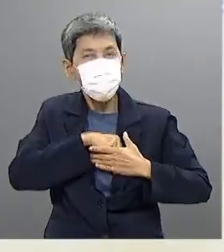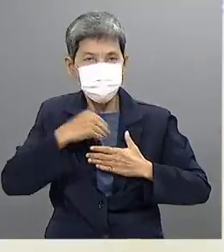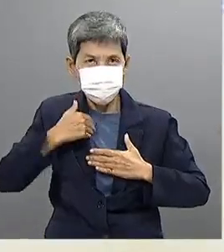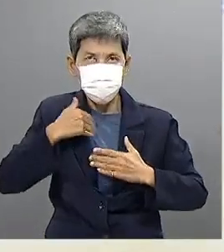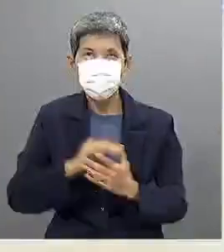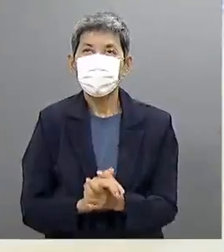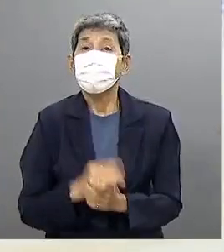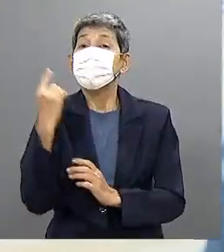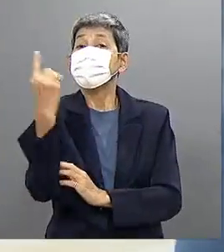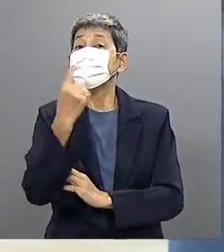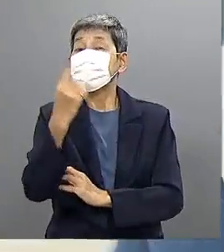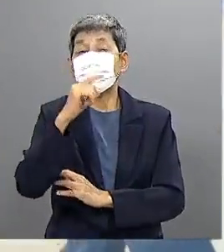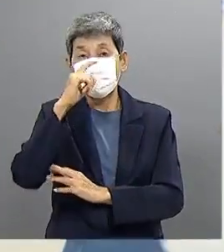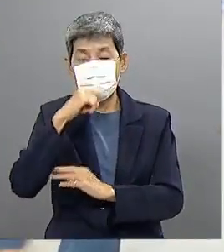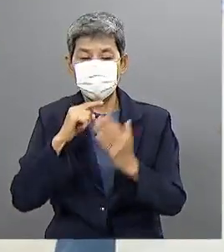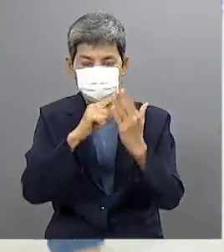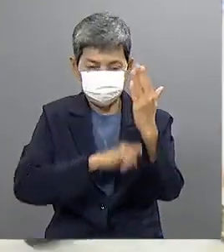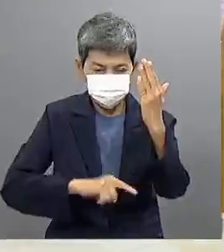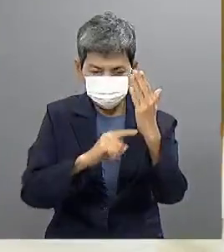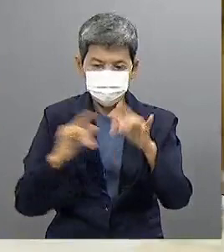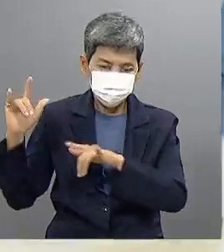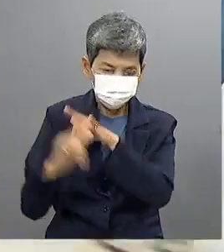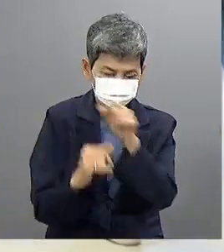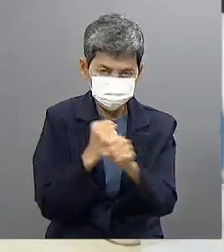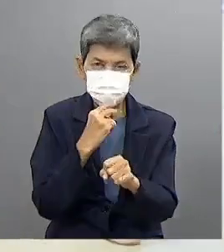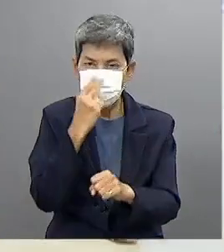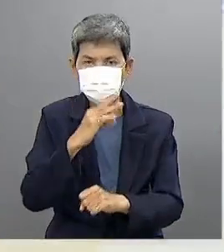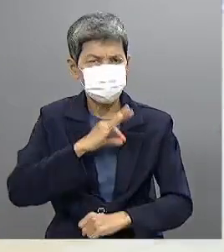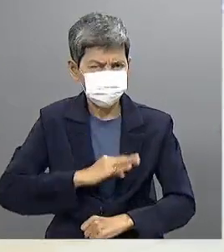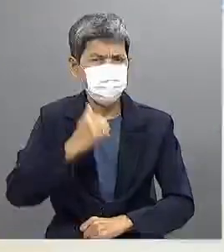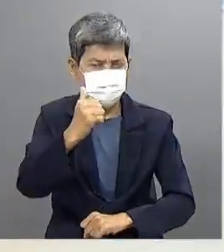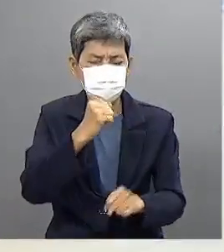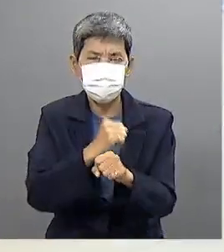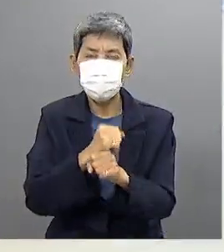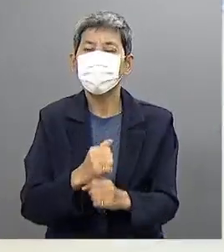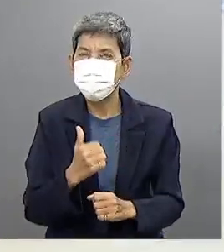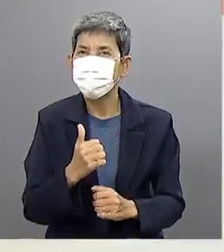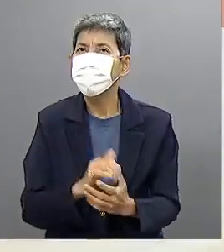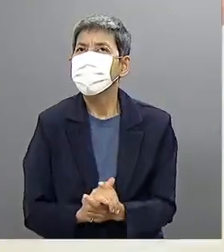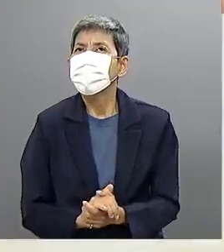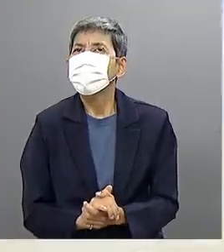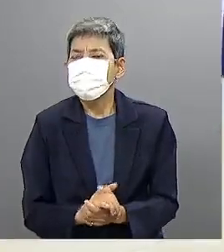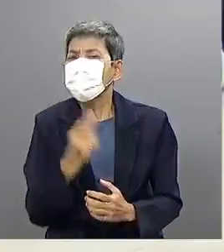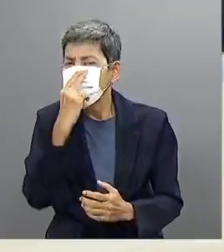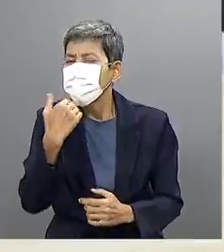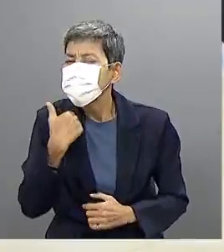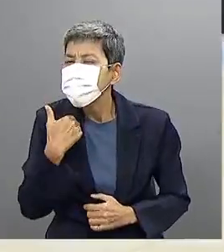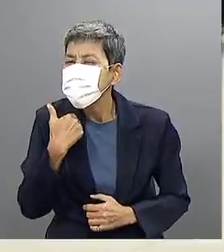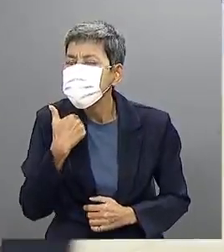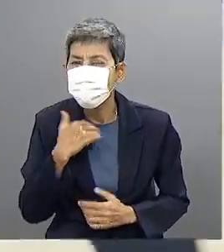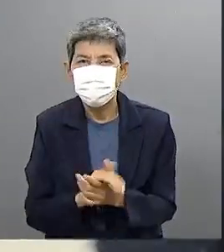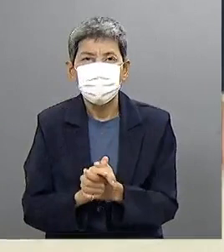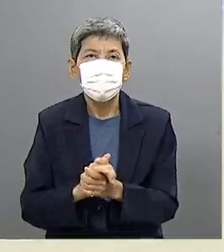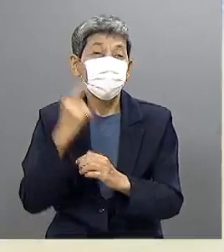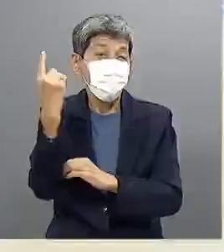ที่ยวตลาดไทยและก็ตลาดต่างชาติตอนนี้มีสัญญาณบวกค่อนข้างชัดนะคะคุณพรวดีคุณจิรชาตาแต่มันมีเรื่องหนึ่งที่ผู้ประกอบการท่องเที่ยวอย่างสาย